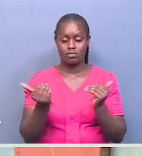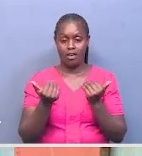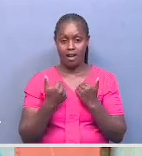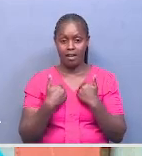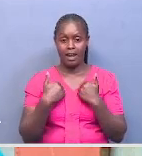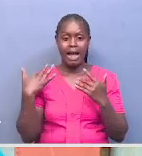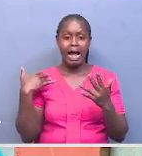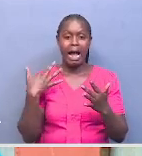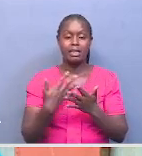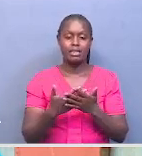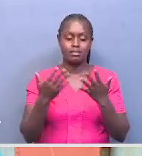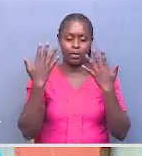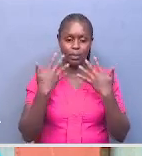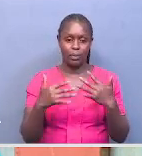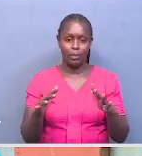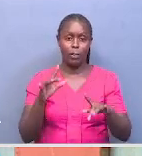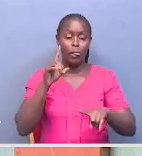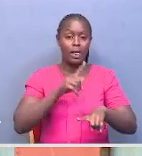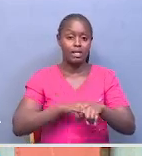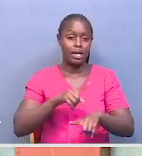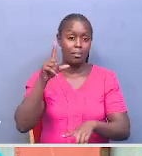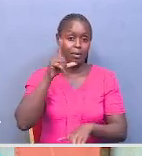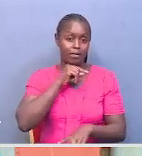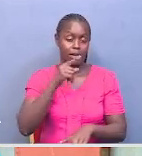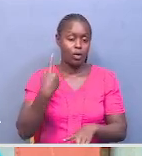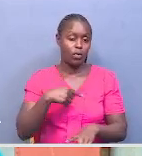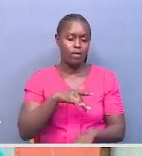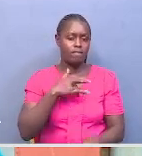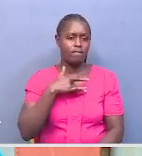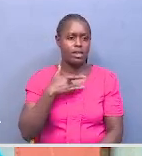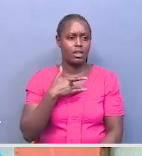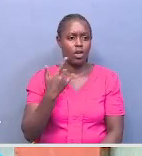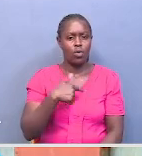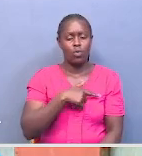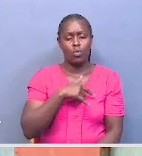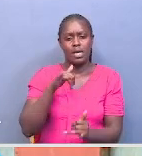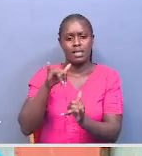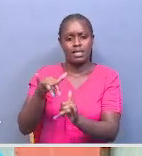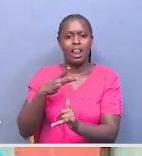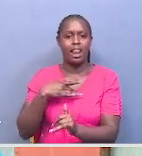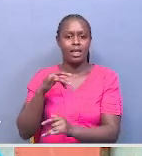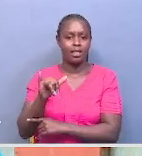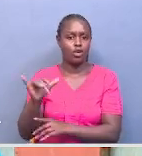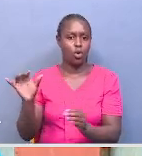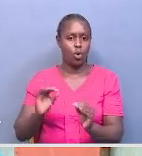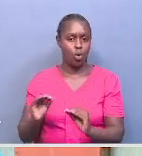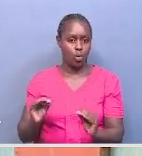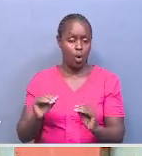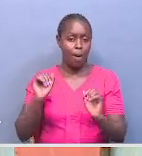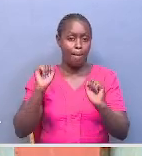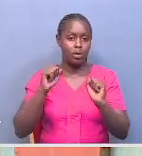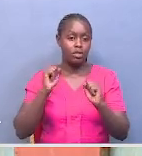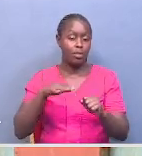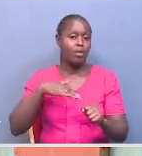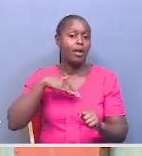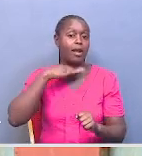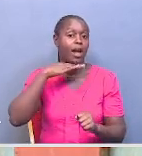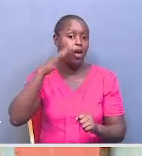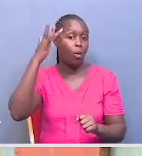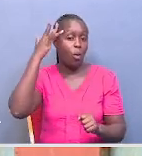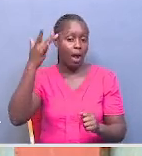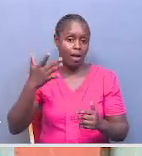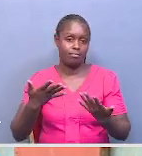ikaisha. Wakati iliisha tukaona sasa hatuwezi kaa huko tena, tunaweza kufa na njaa, tukarudi nyumbani.